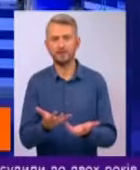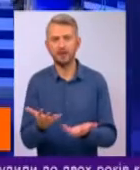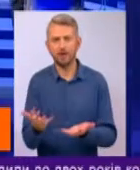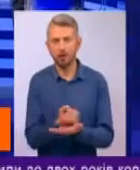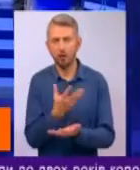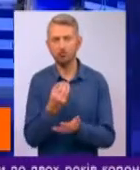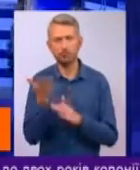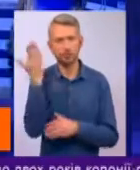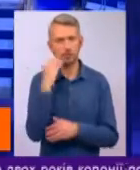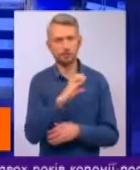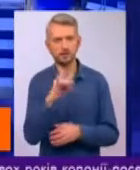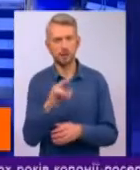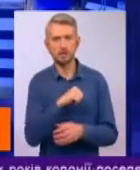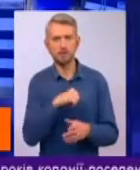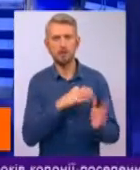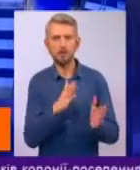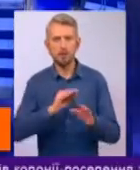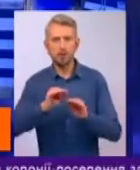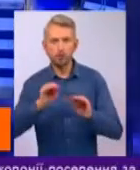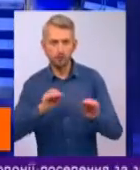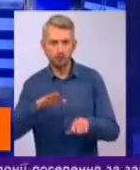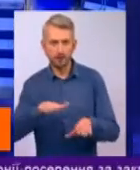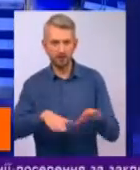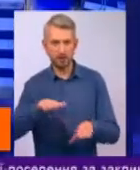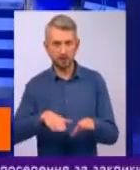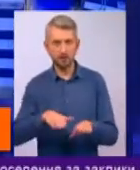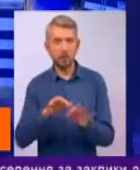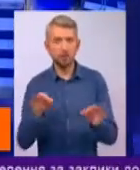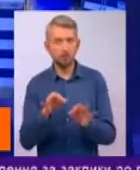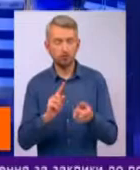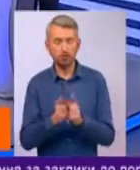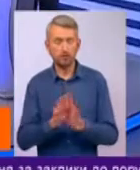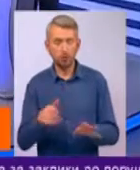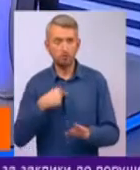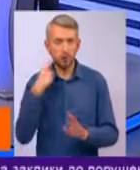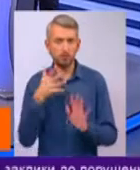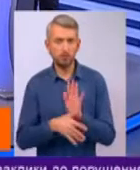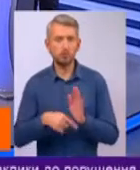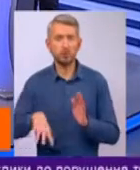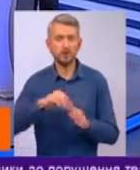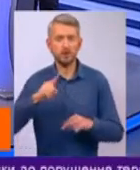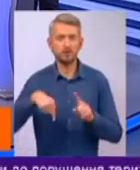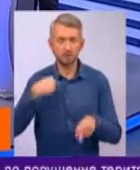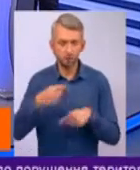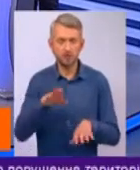з радянських часів сама система розташування цих складів. І нічого не змінилось. І ми розуміємо, що і всі слідчі склади, вони так само біля